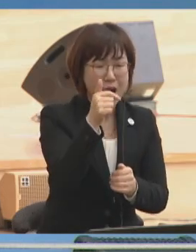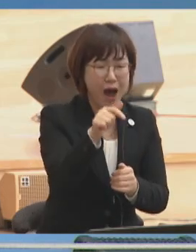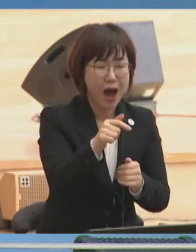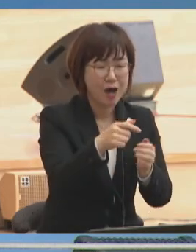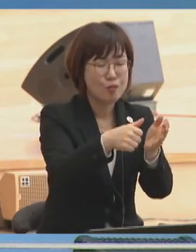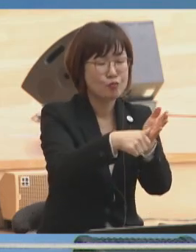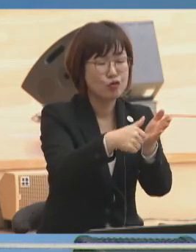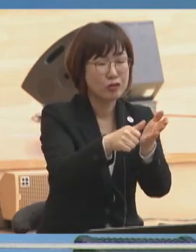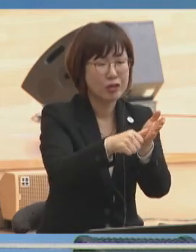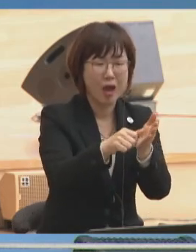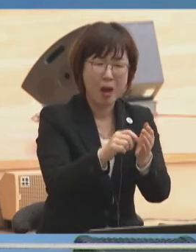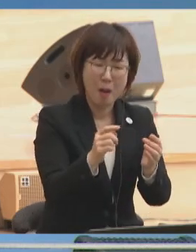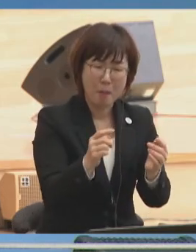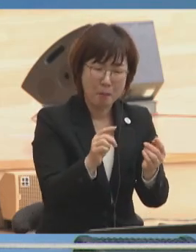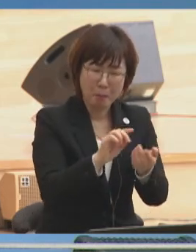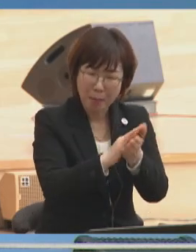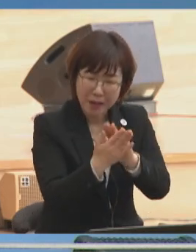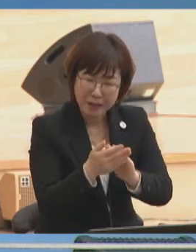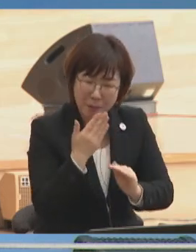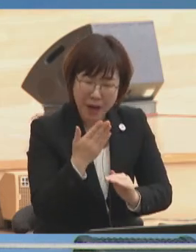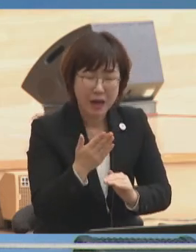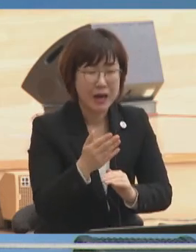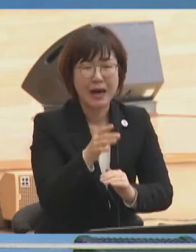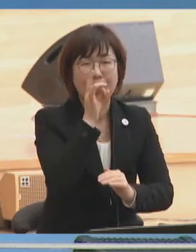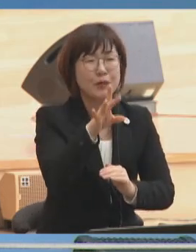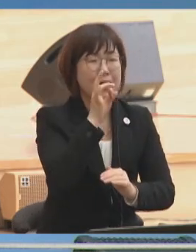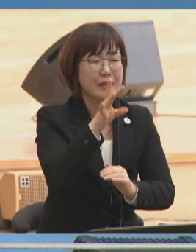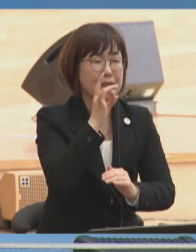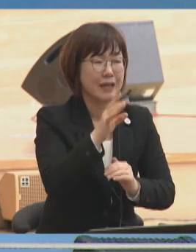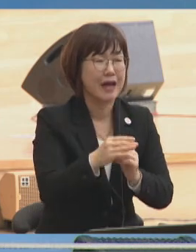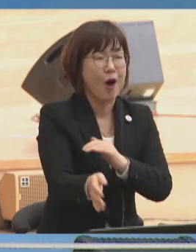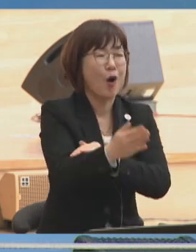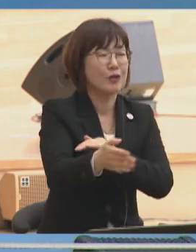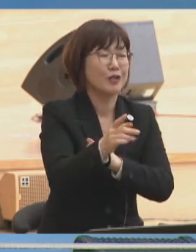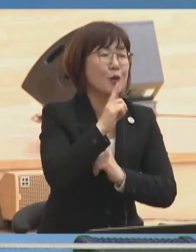변화됐는데 이런 허무맹랑한 일이 어디냐는 거예요. 또 하나